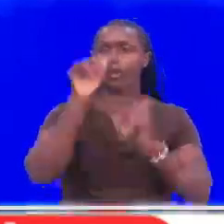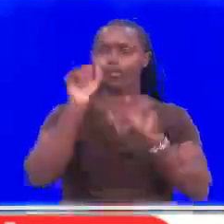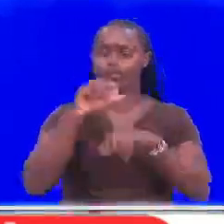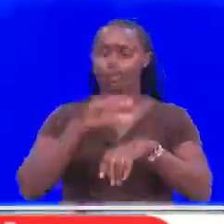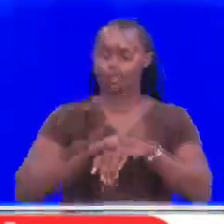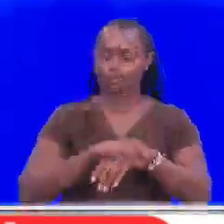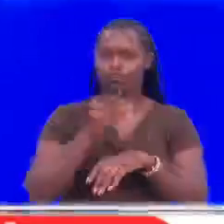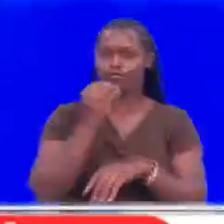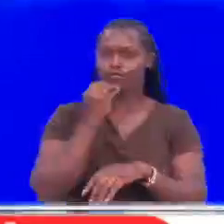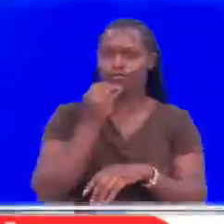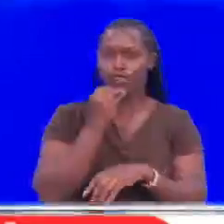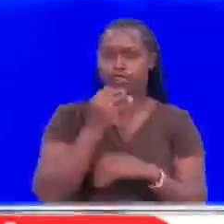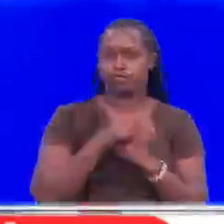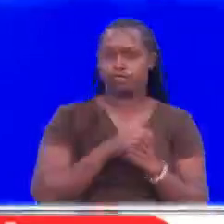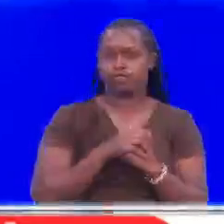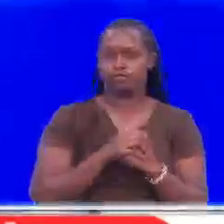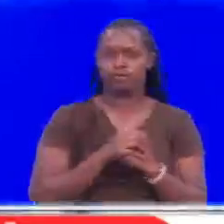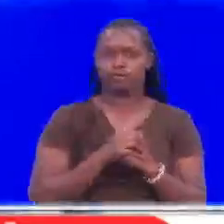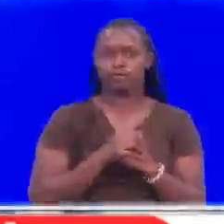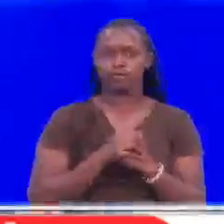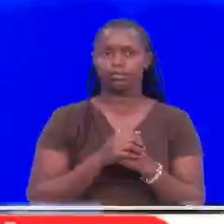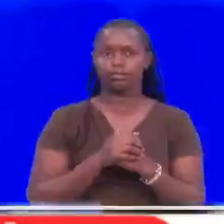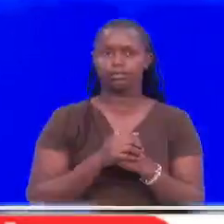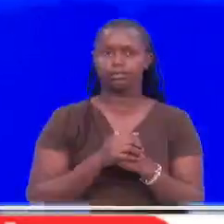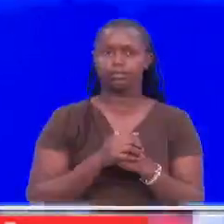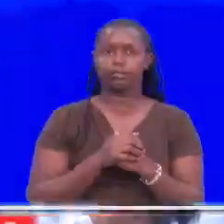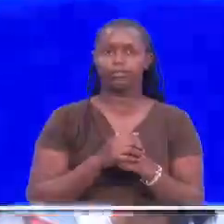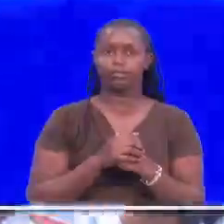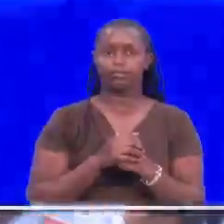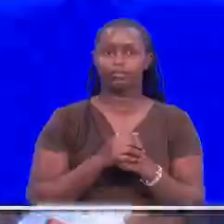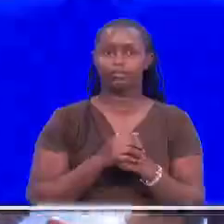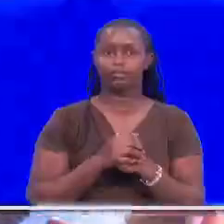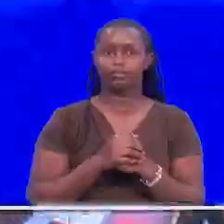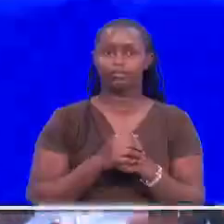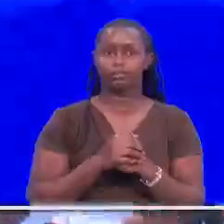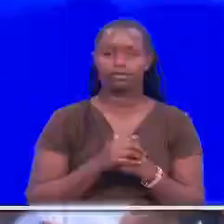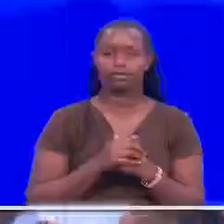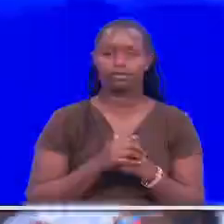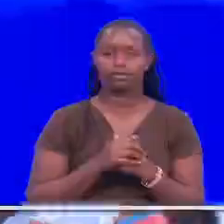Chichi, Josephine TV 47.